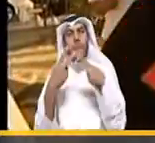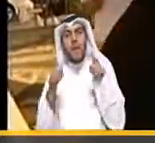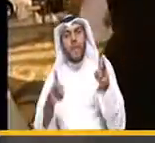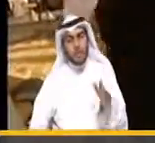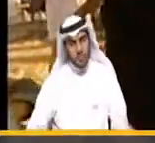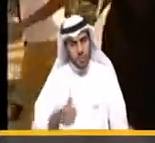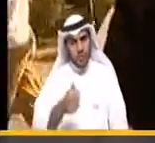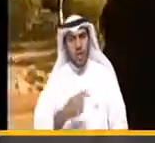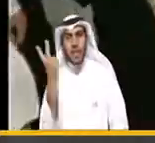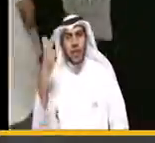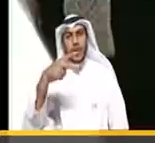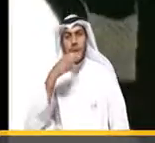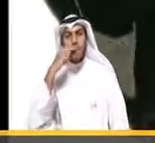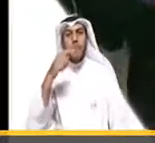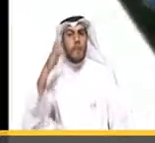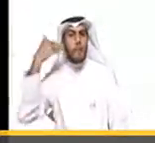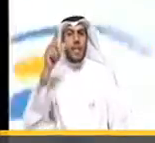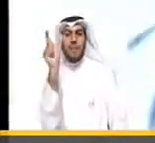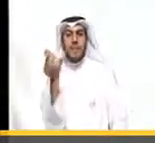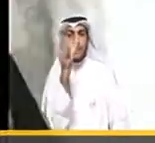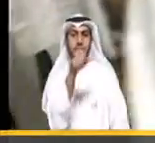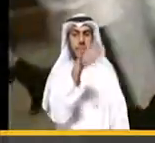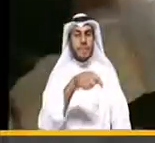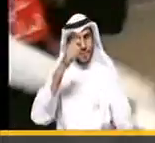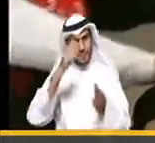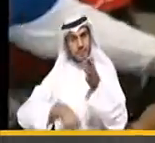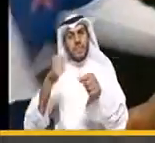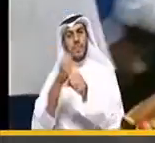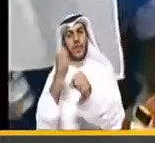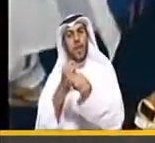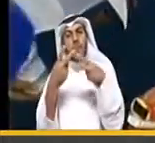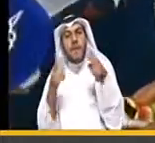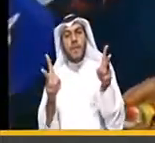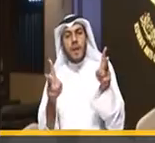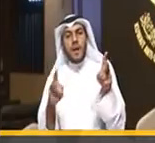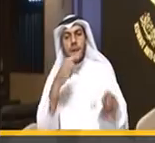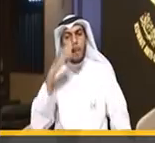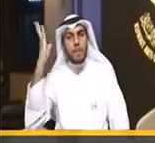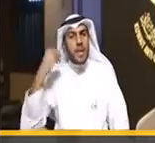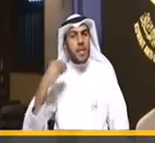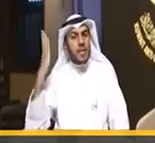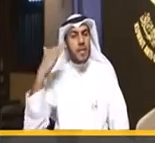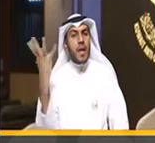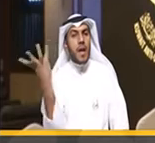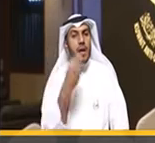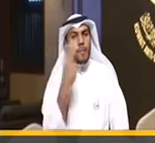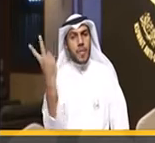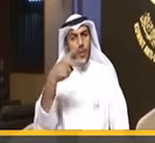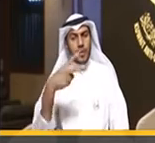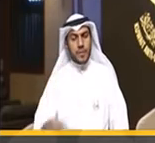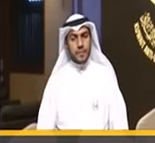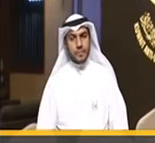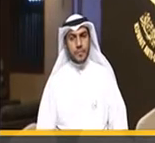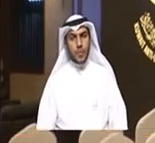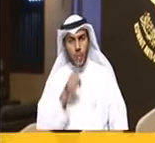22 وكيلة نيابة، مع إمكانية تعيينهم قاضيات في المحاكم مستقبلا. لازم المرأة تدخل إلى القضاء وتصير لها